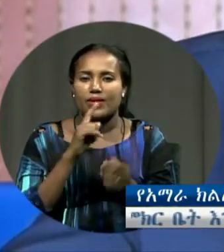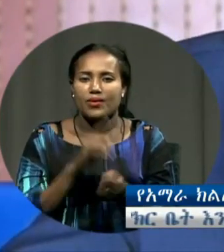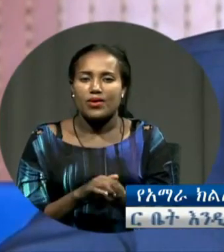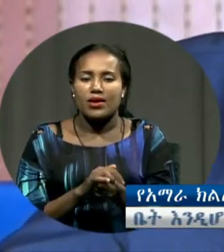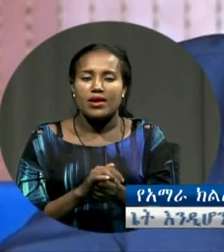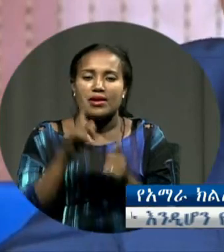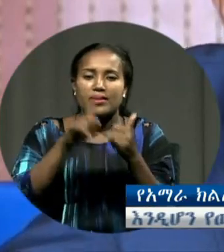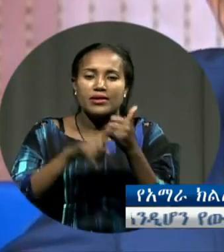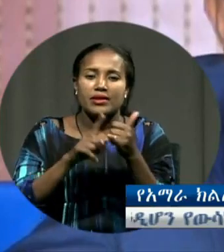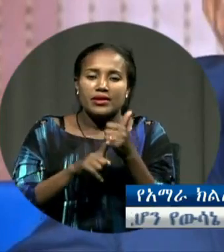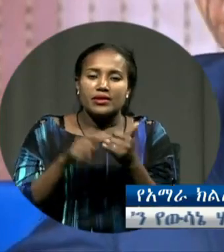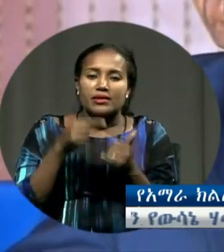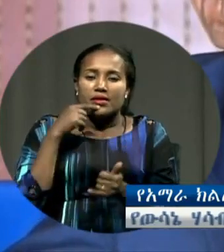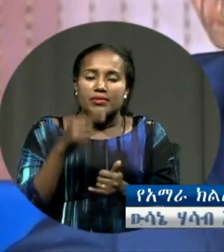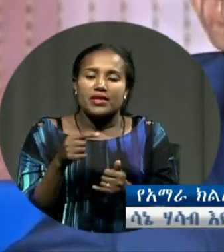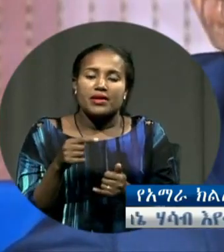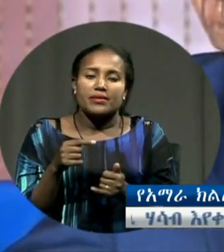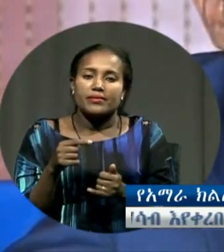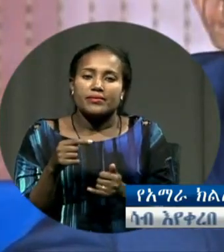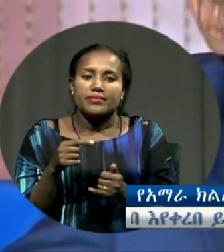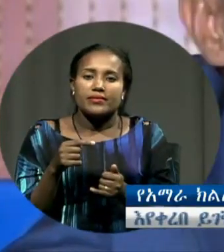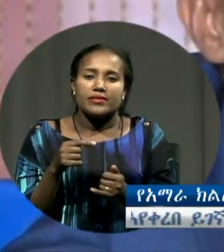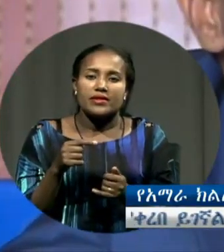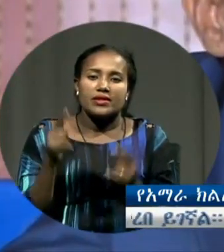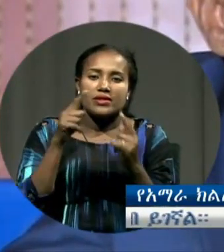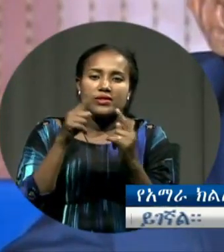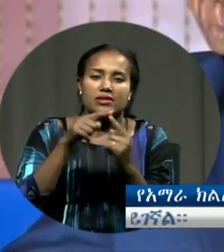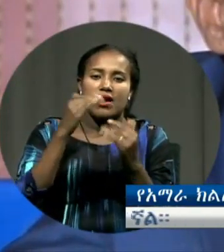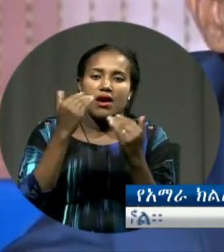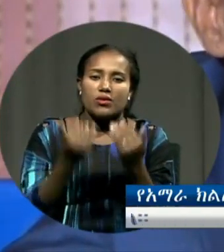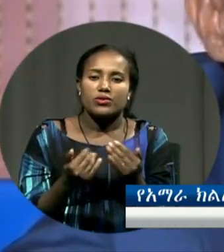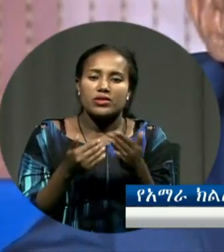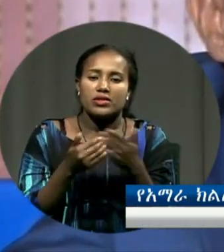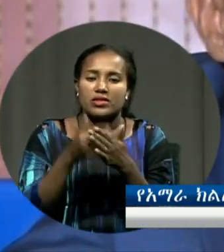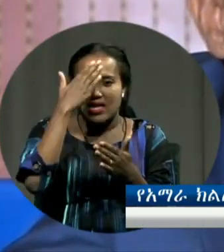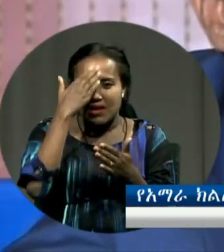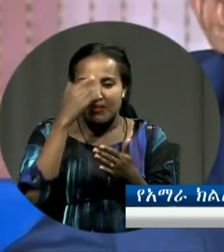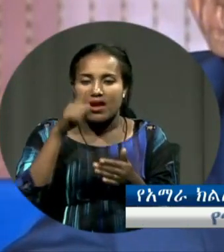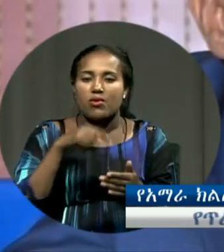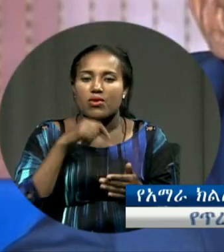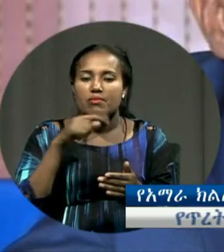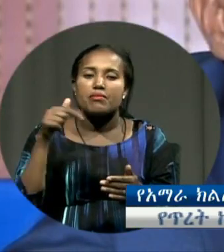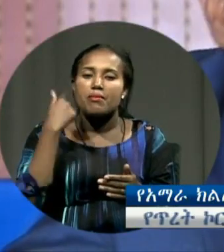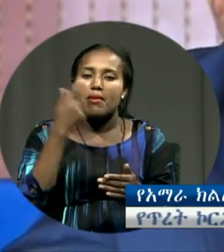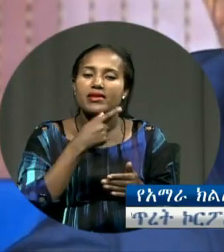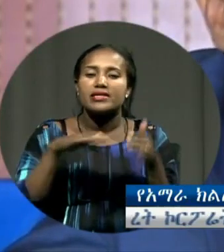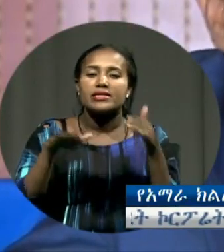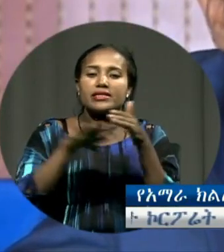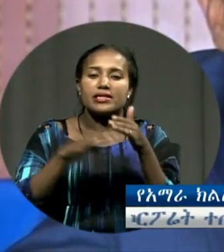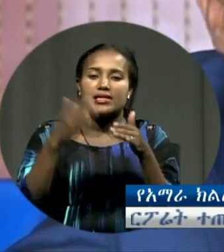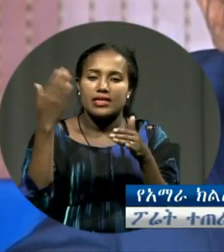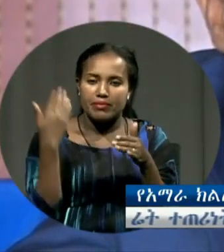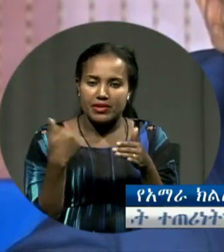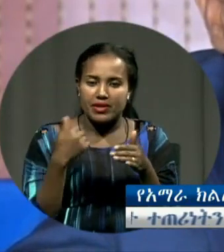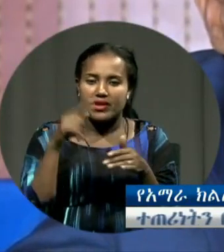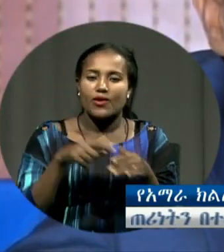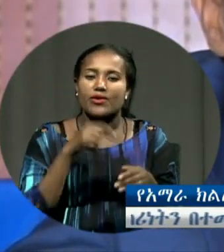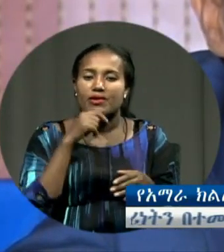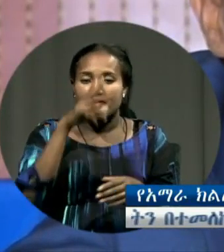ሌላው በመጨረሻ ማነሳው እስካሁን ድረስ ለምን አልሆነም? በማን ስር ነበር? ያልሆነበት ምክንያት ምንድን